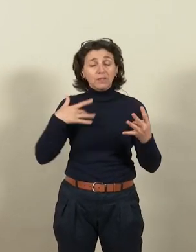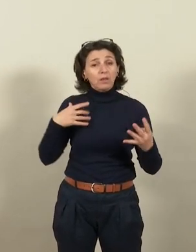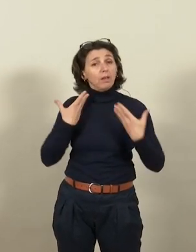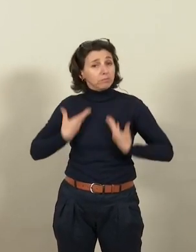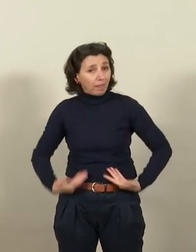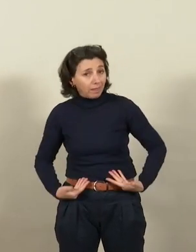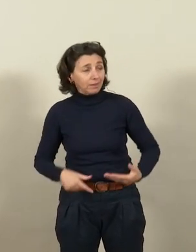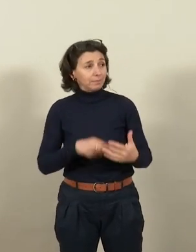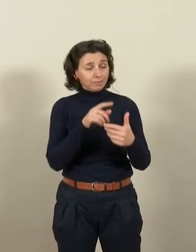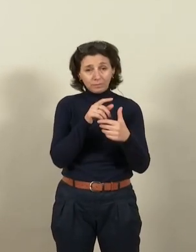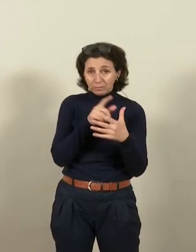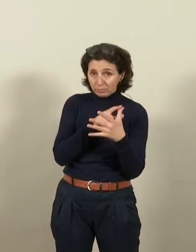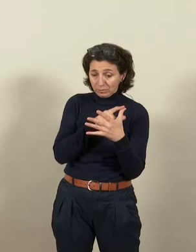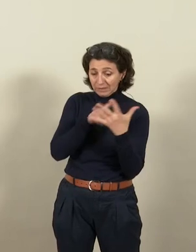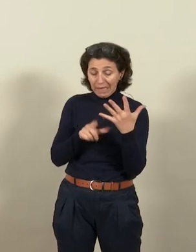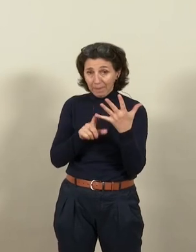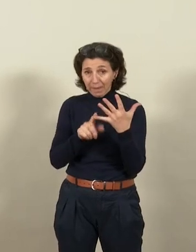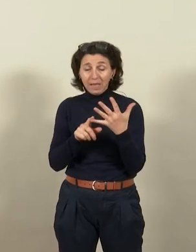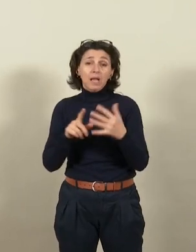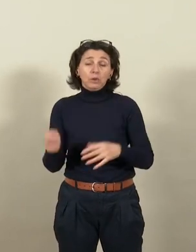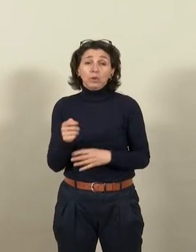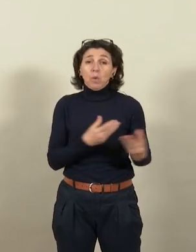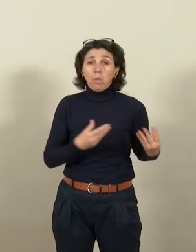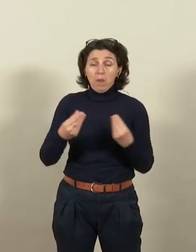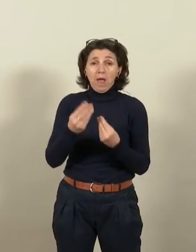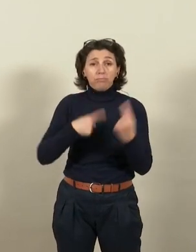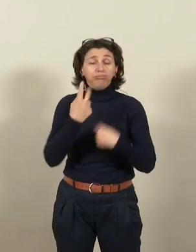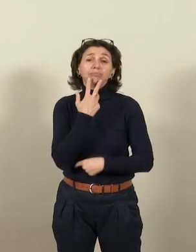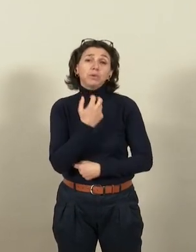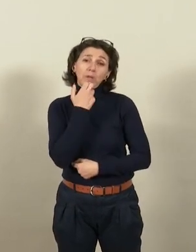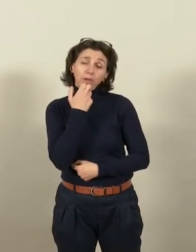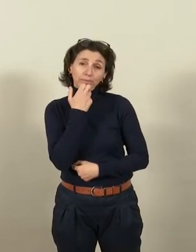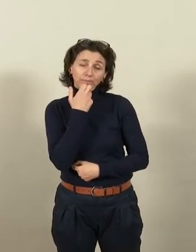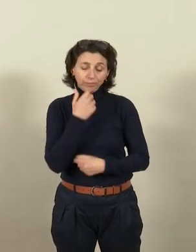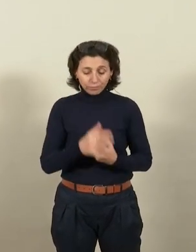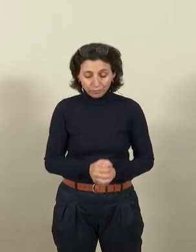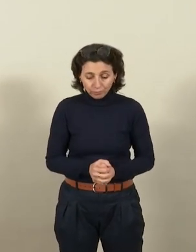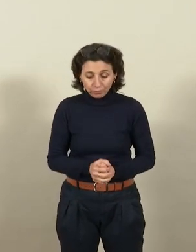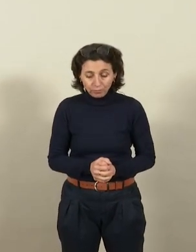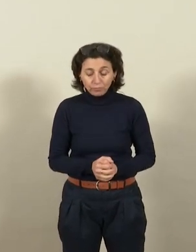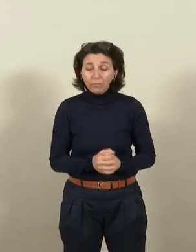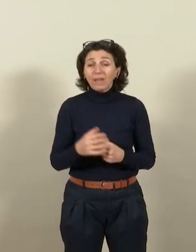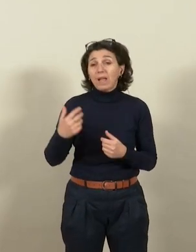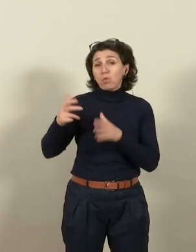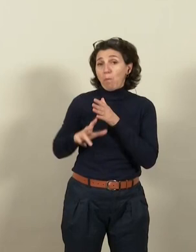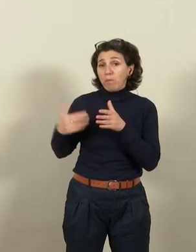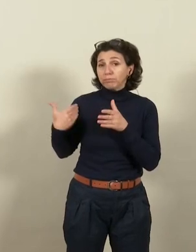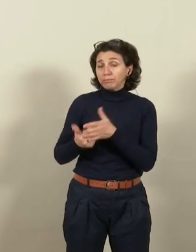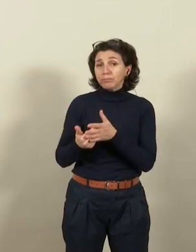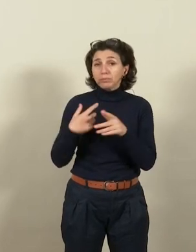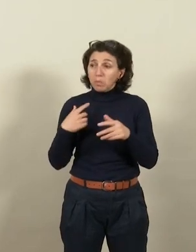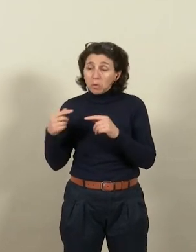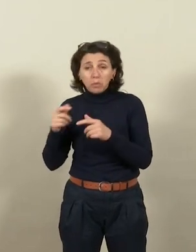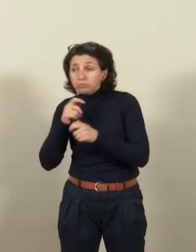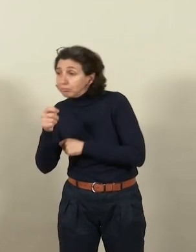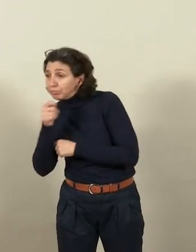la citoyenneté ces trois derniers mois une concertation a été lancée avec un panel représentatif du tissu